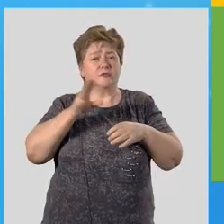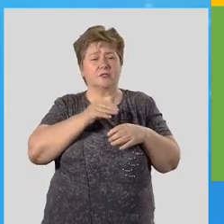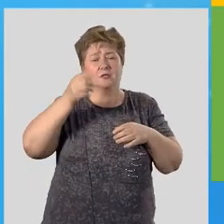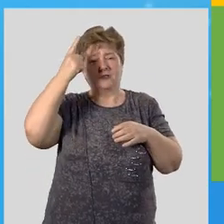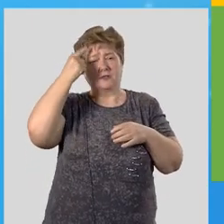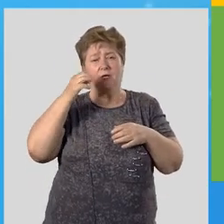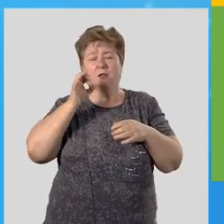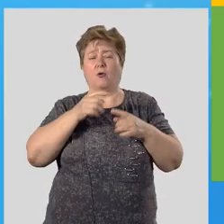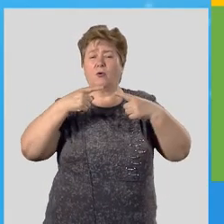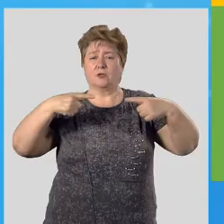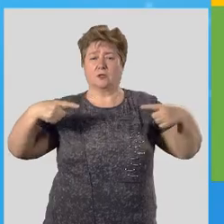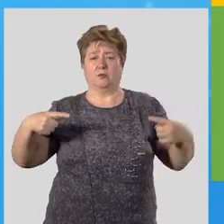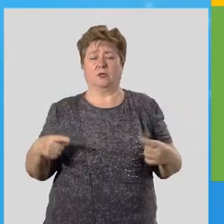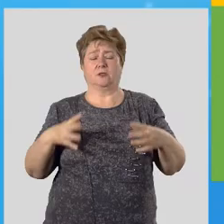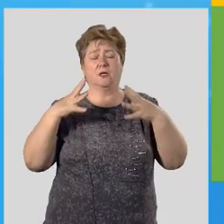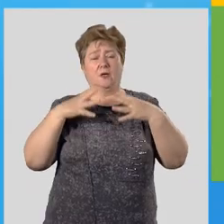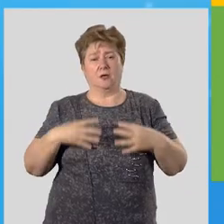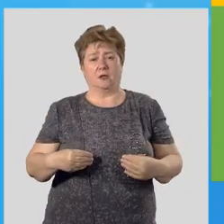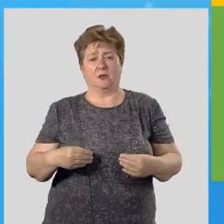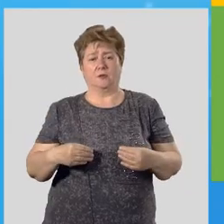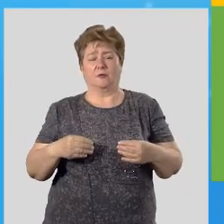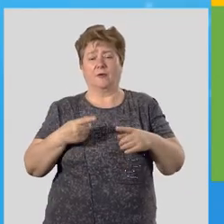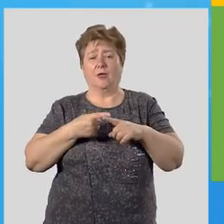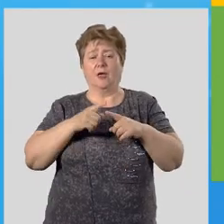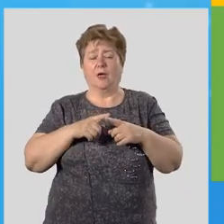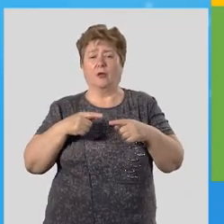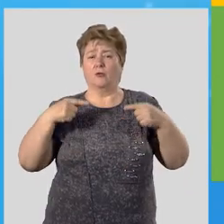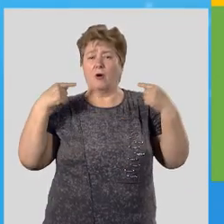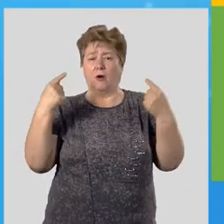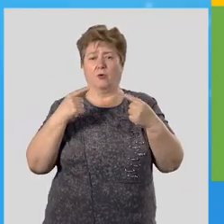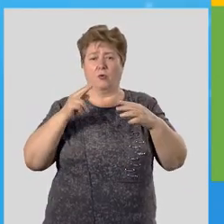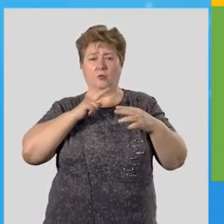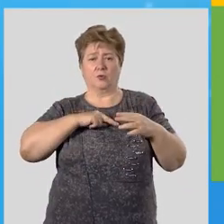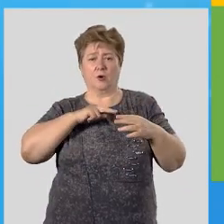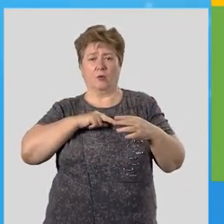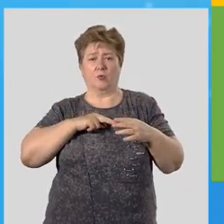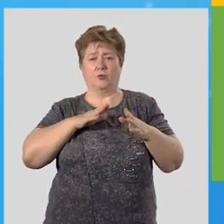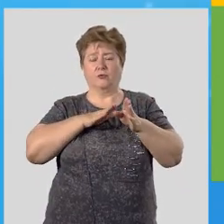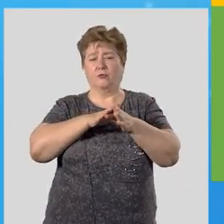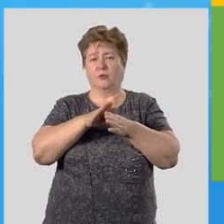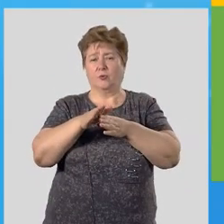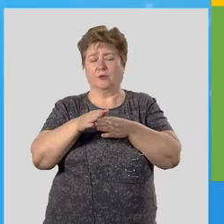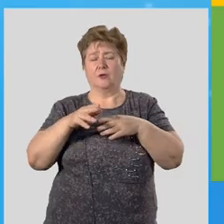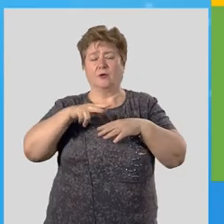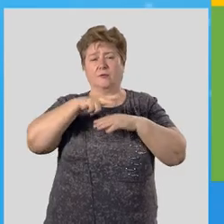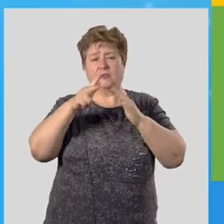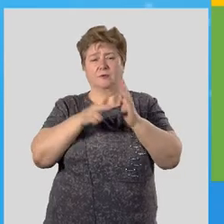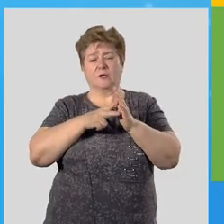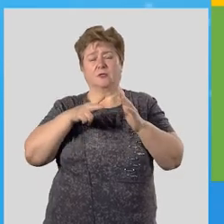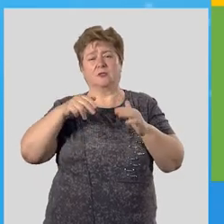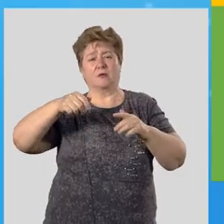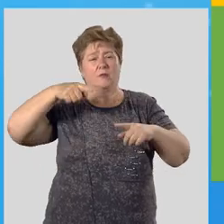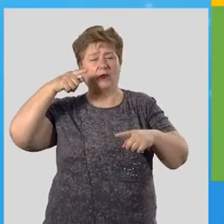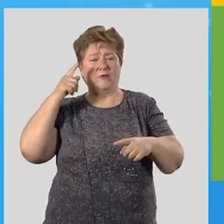знания о разнообразии организмов. Эту огромную работу проделал в XVIII